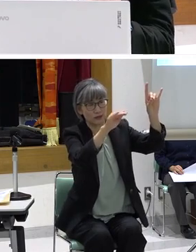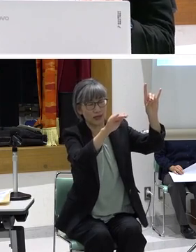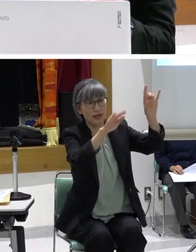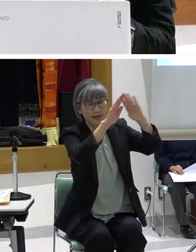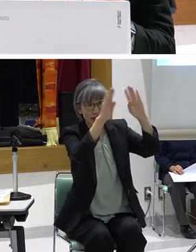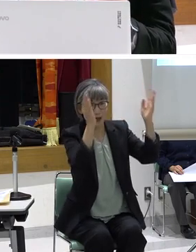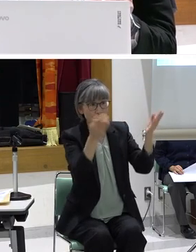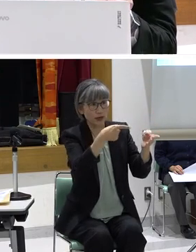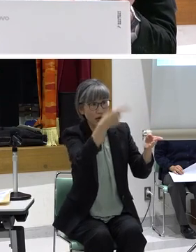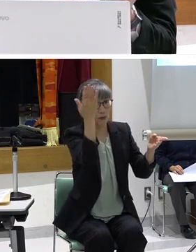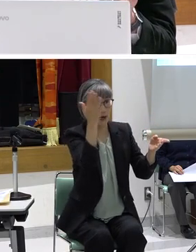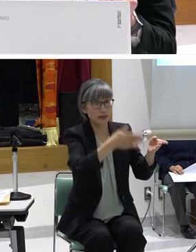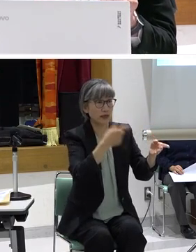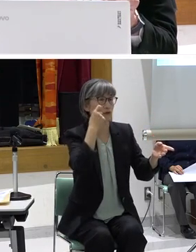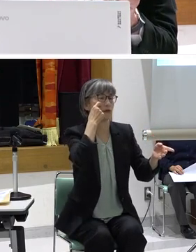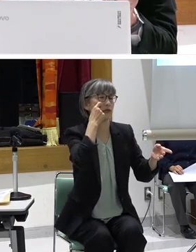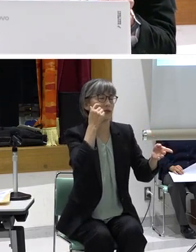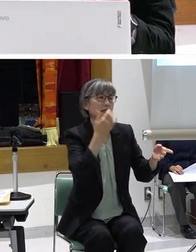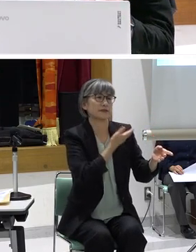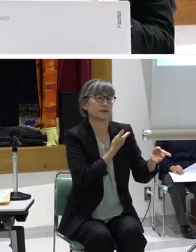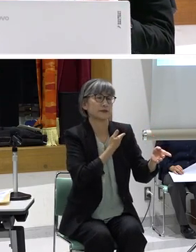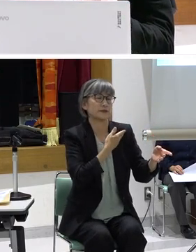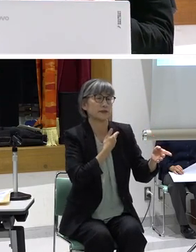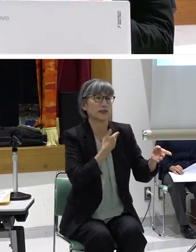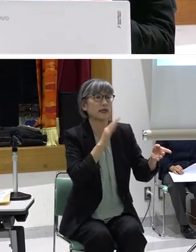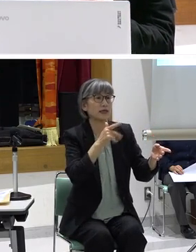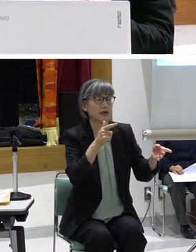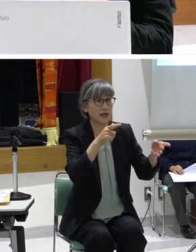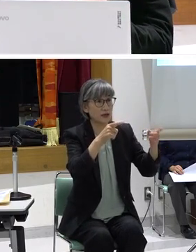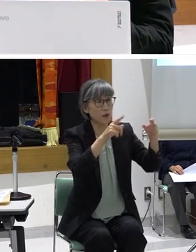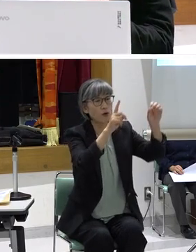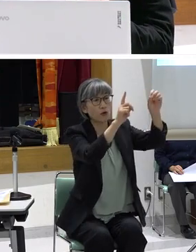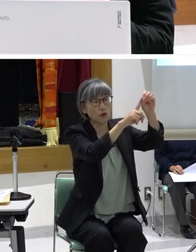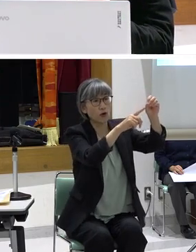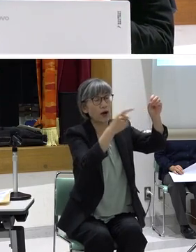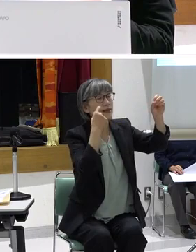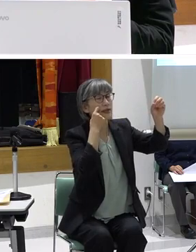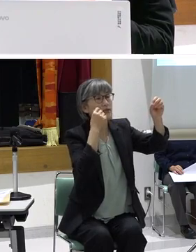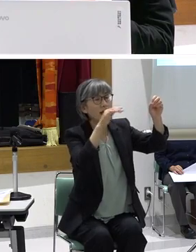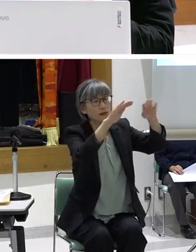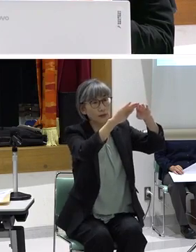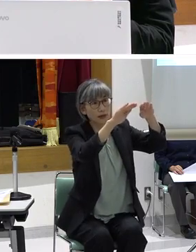最低限義務基準は守りましょう。そういう逆転の発想みたいな。